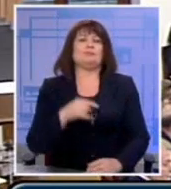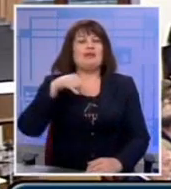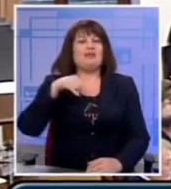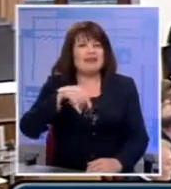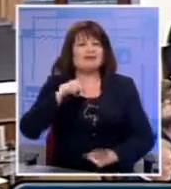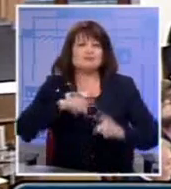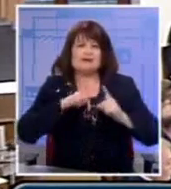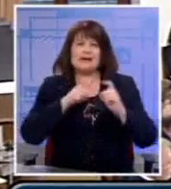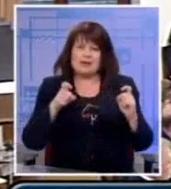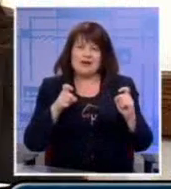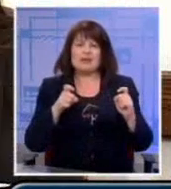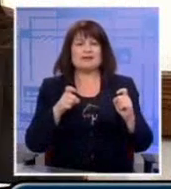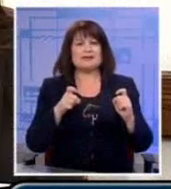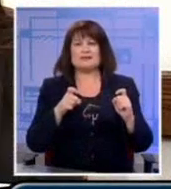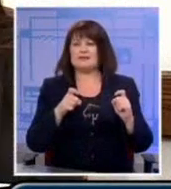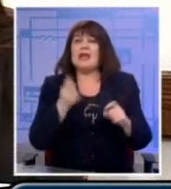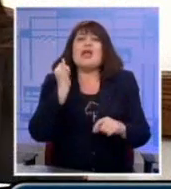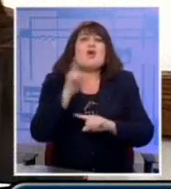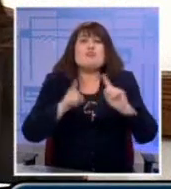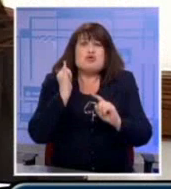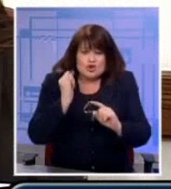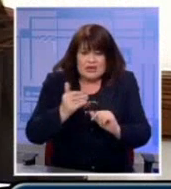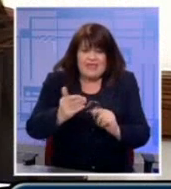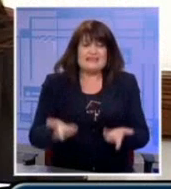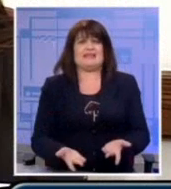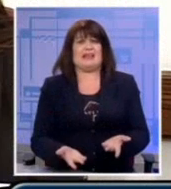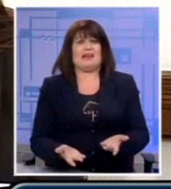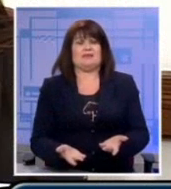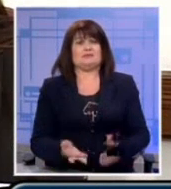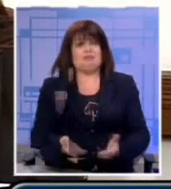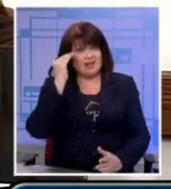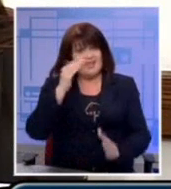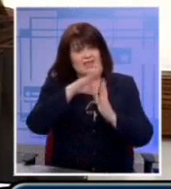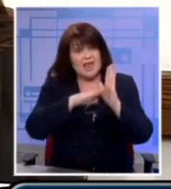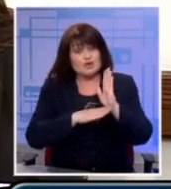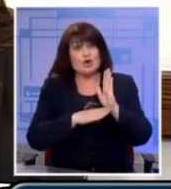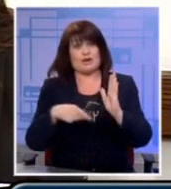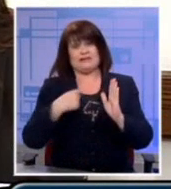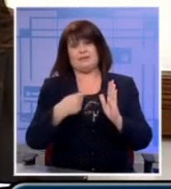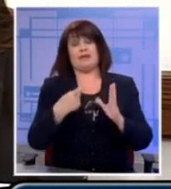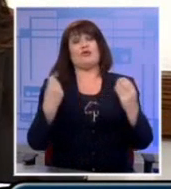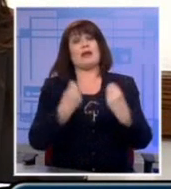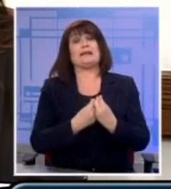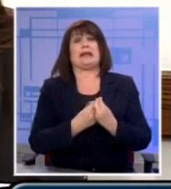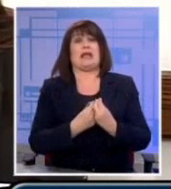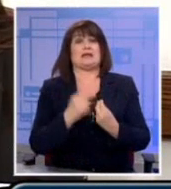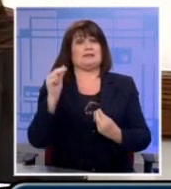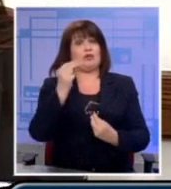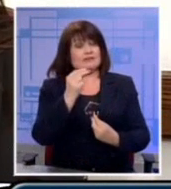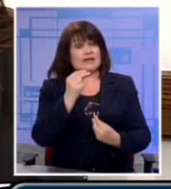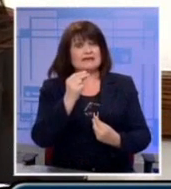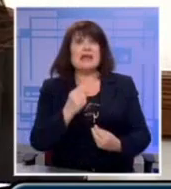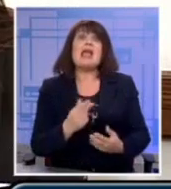κάποια πράγματα είναι ζήτημα θεοντολογίας και κοινοβουλευτικής συμπεριφοράς. Και δεν μπορεί